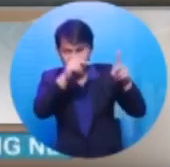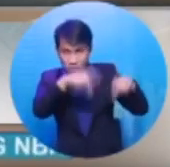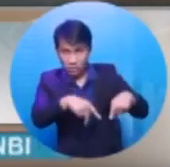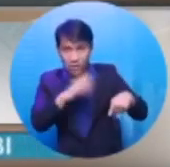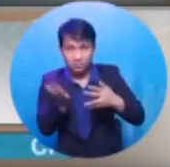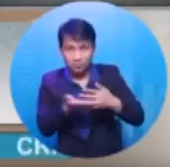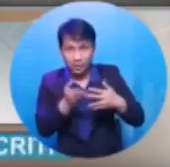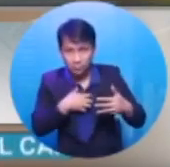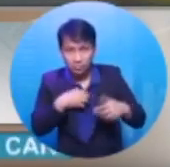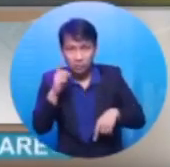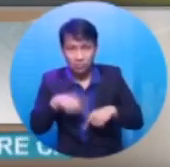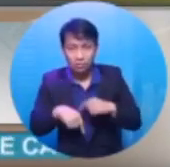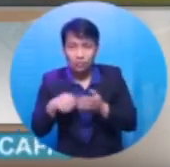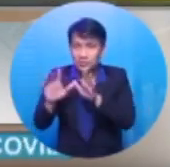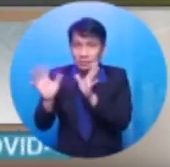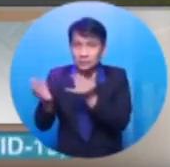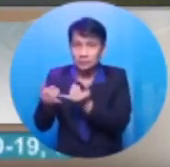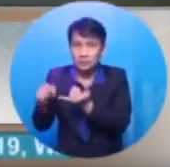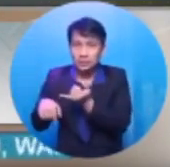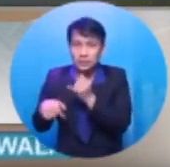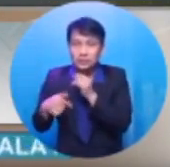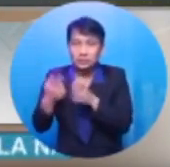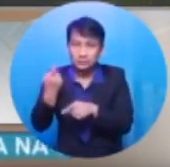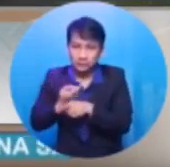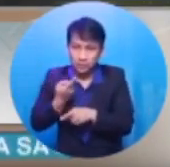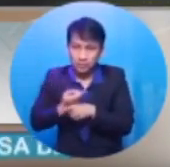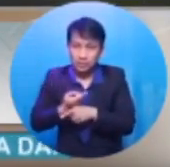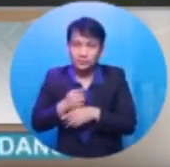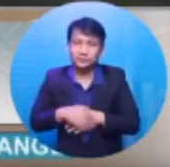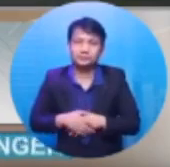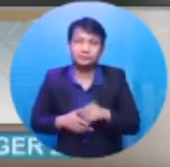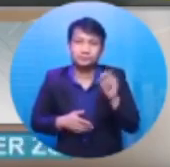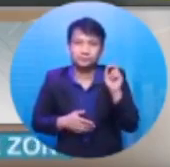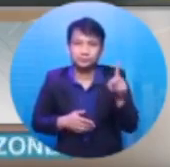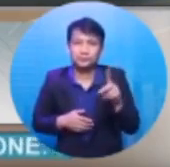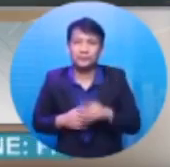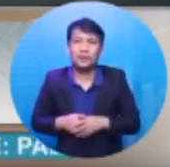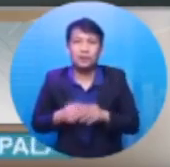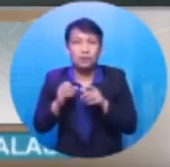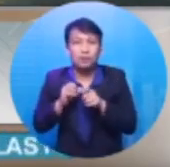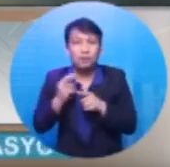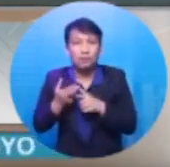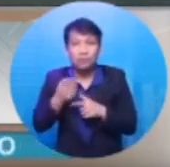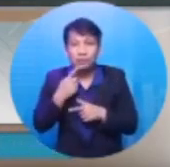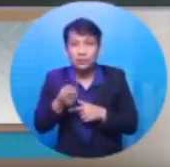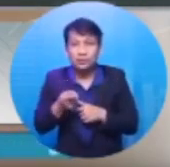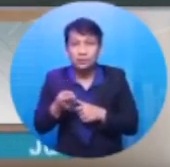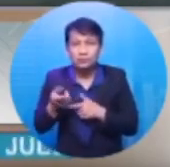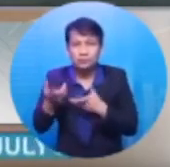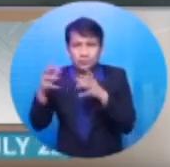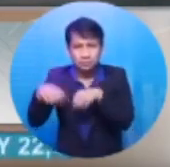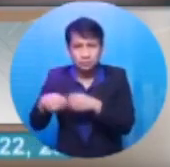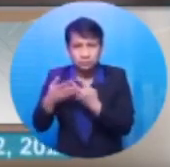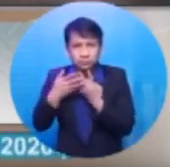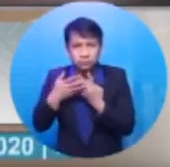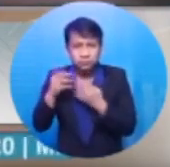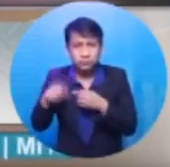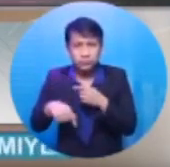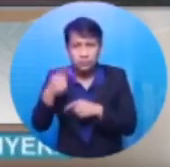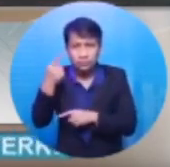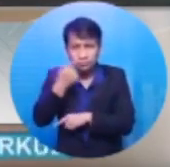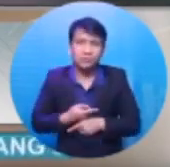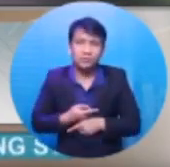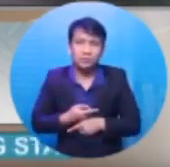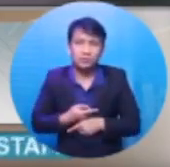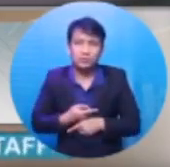yan nakasuhan or napagmultahan sa ordinansa. Okay po. Okay po, sir. O dili kayo makatikim man lang ng pagkakakulong ng kahit na isang araw o